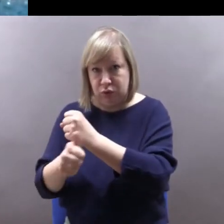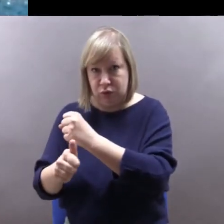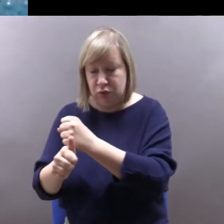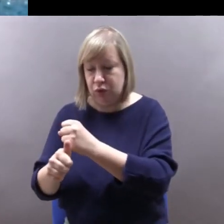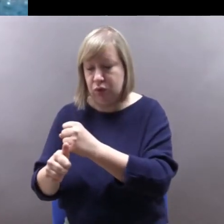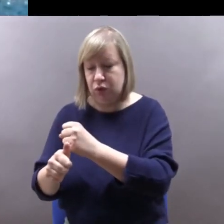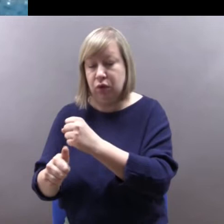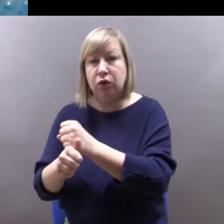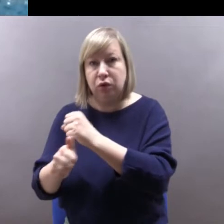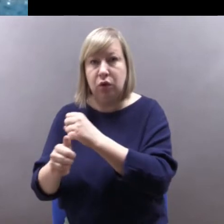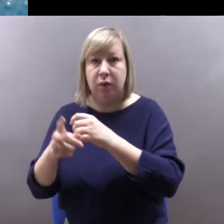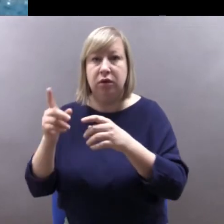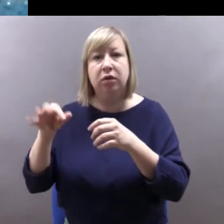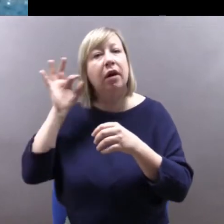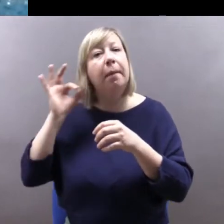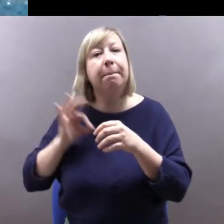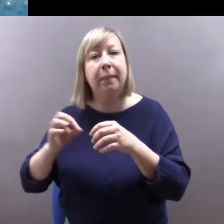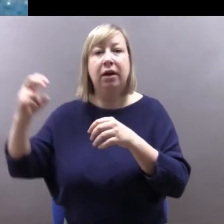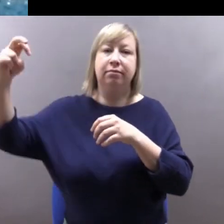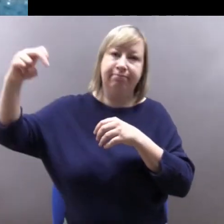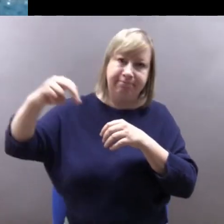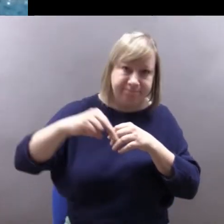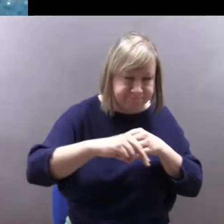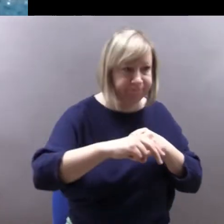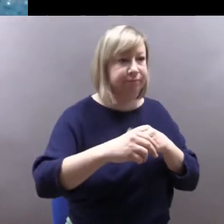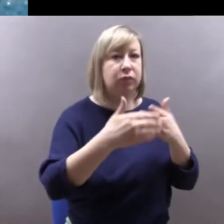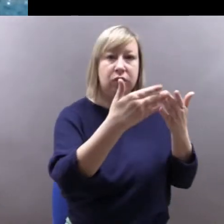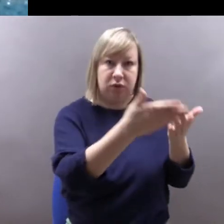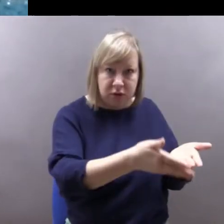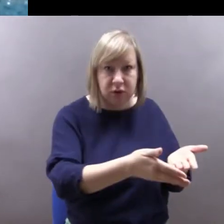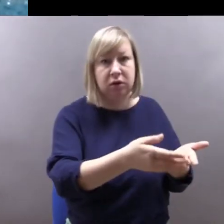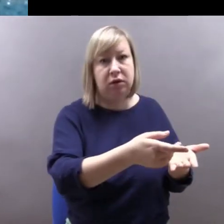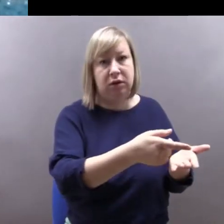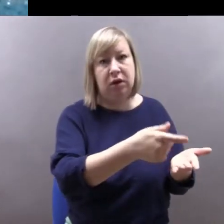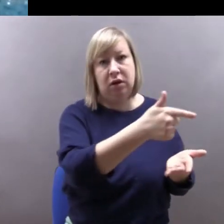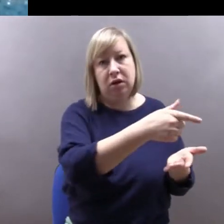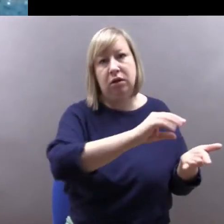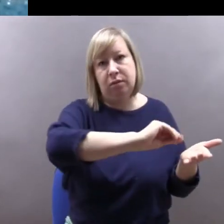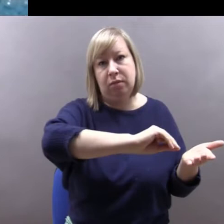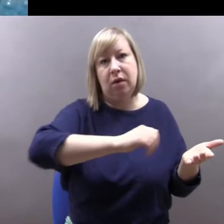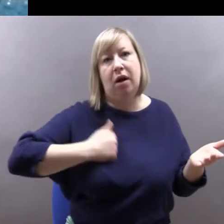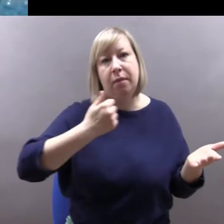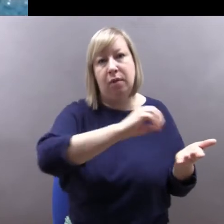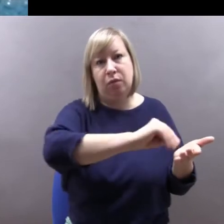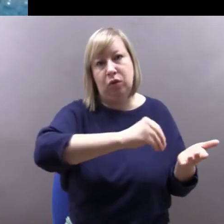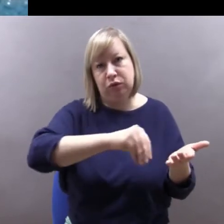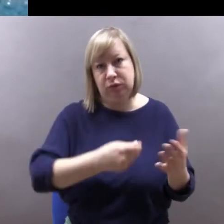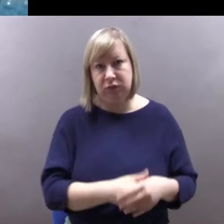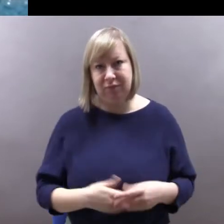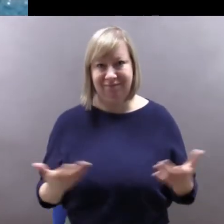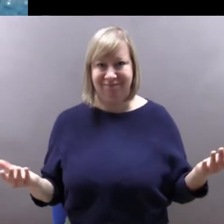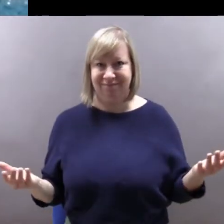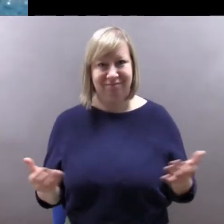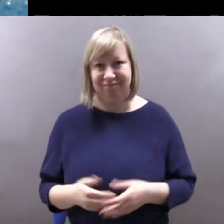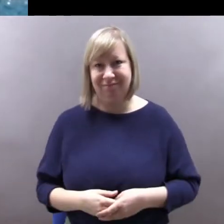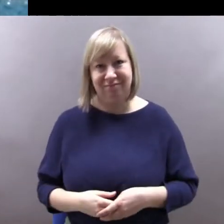te dokumenty. Chociaż ona mogła zrobić to sama, ponieważ jest pełnoletnia. I nie jest własnowolniona, tak? Można powiedzieć,